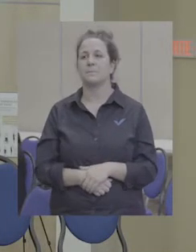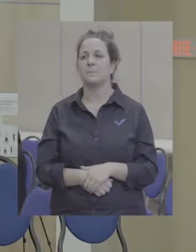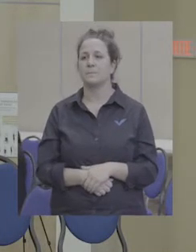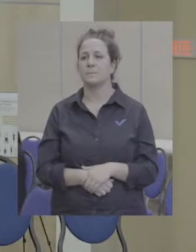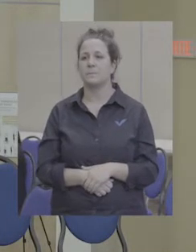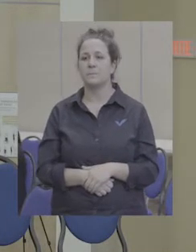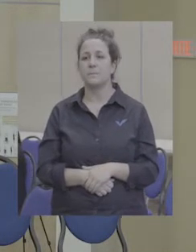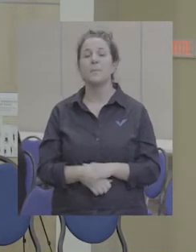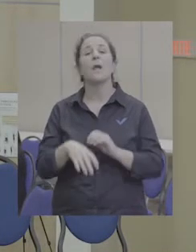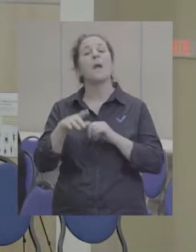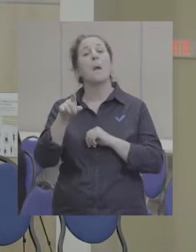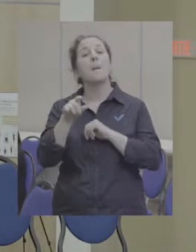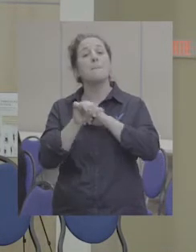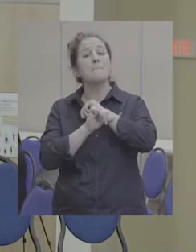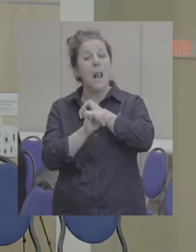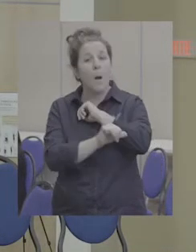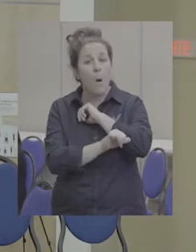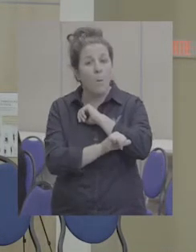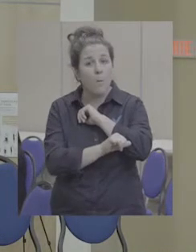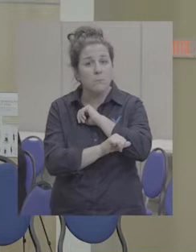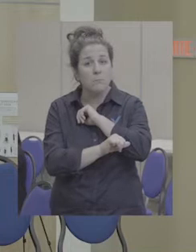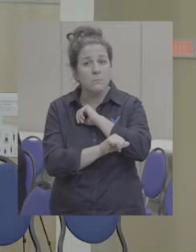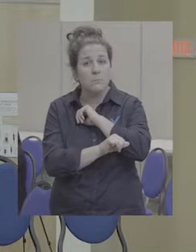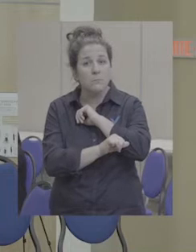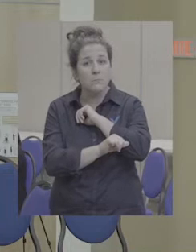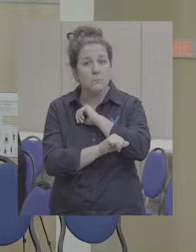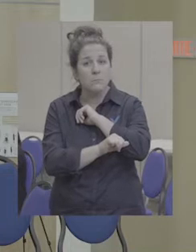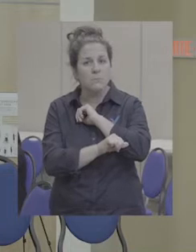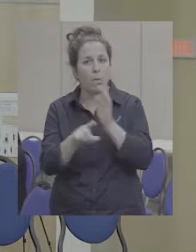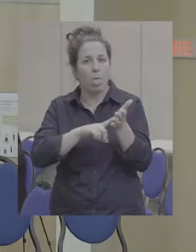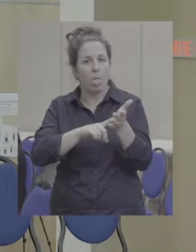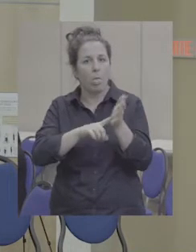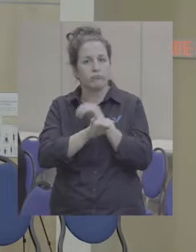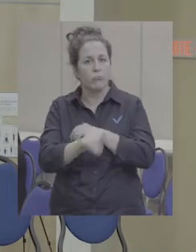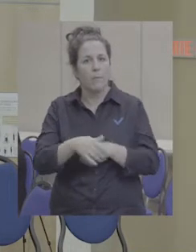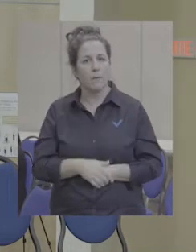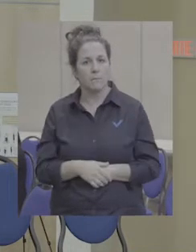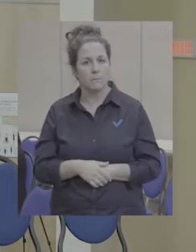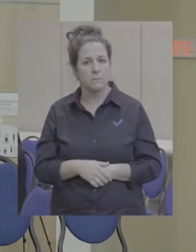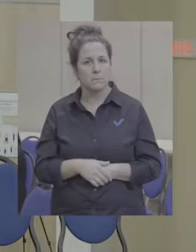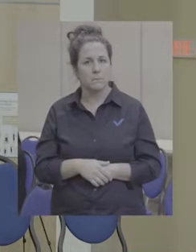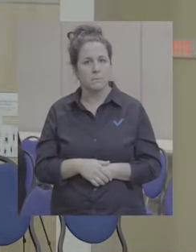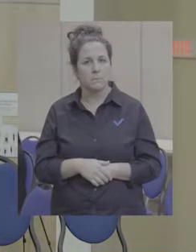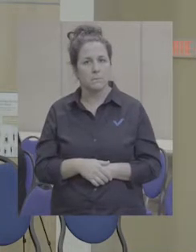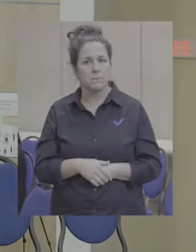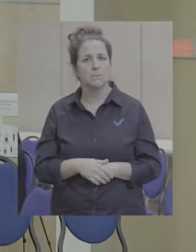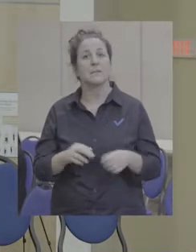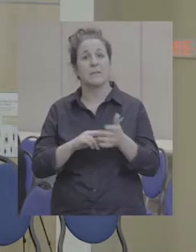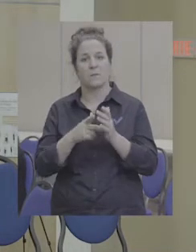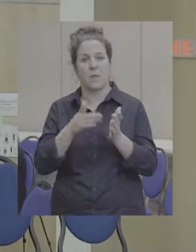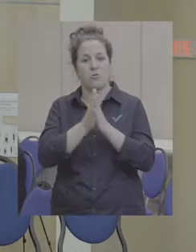Puis le balcon n'a jamais été arrangé, n'aura jamais été